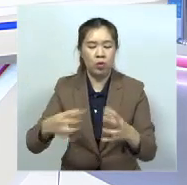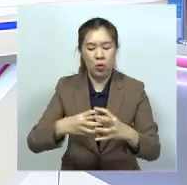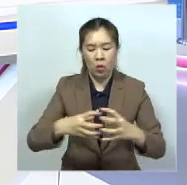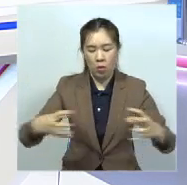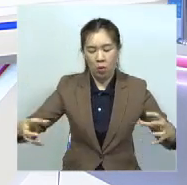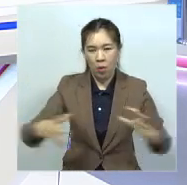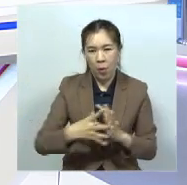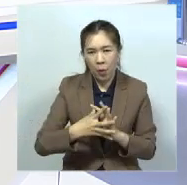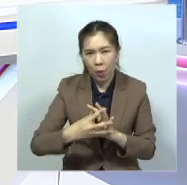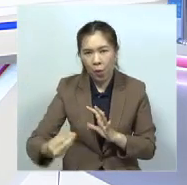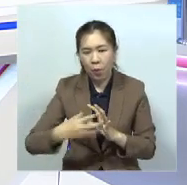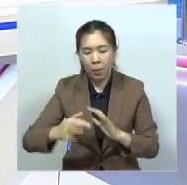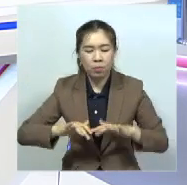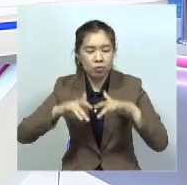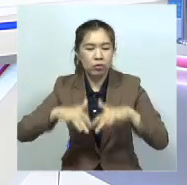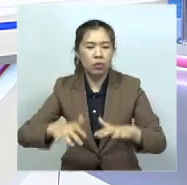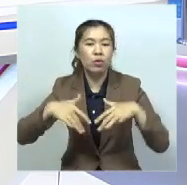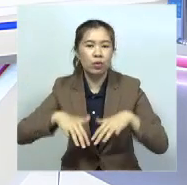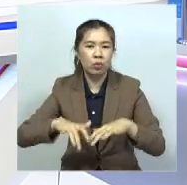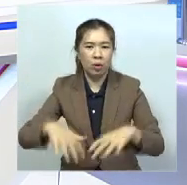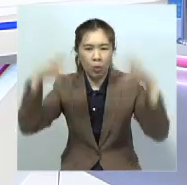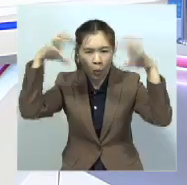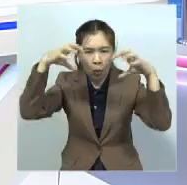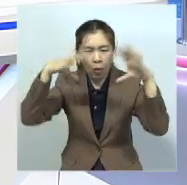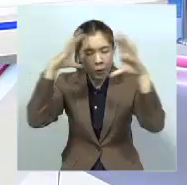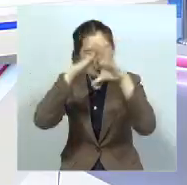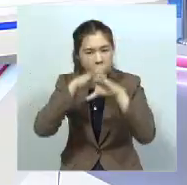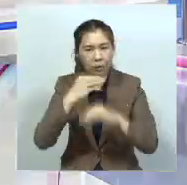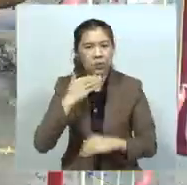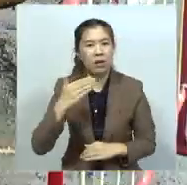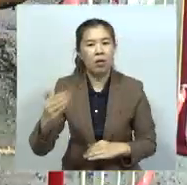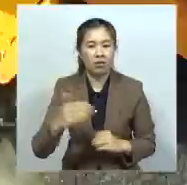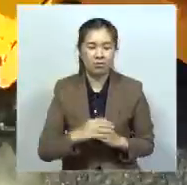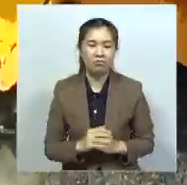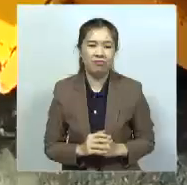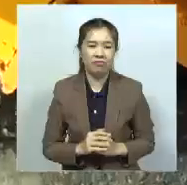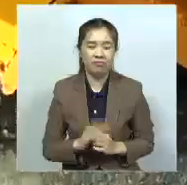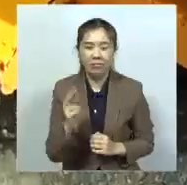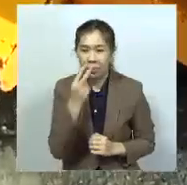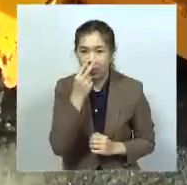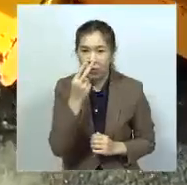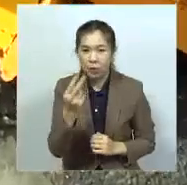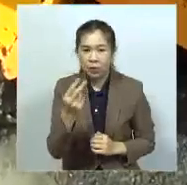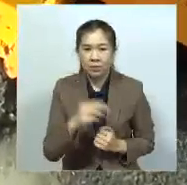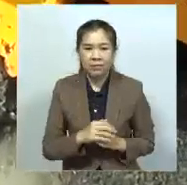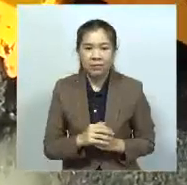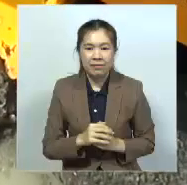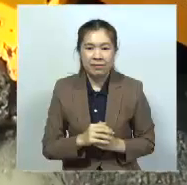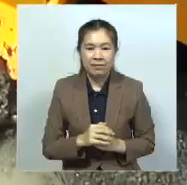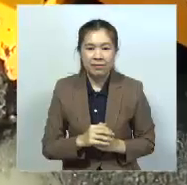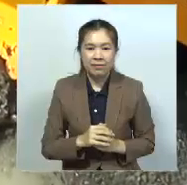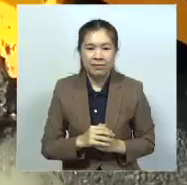ยู่ในตัวเมืองเนี่ยหลังจากที่ฝนตกลงมาตลอดทั้งคืนค่ะดูเหตุการณ์ที่เกิดขึ้นในพื้นที่เทศบา